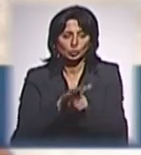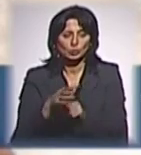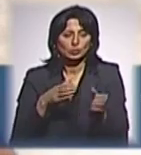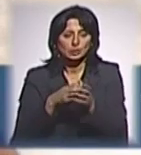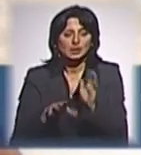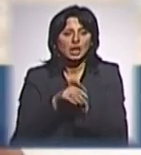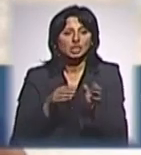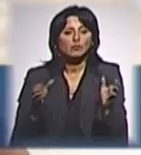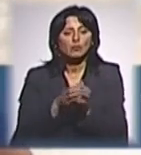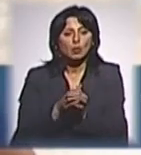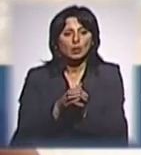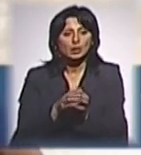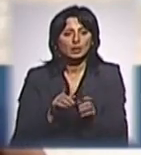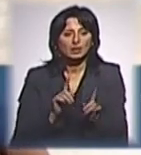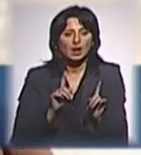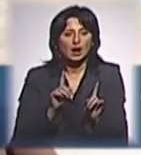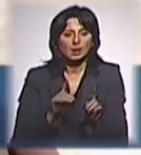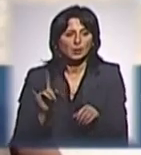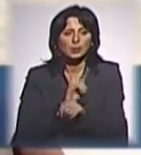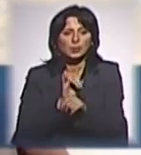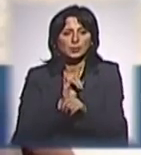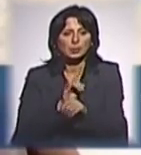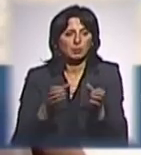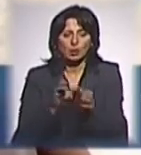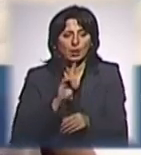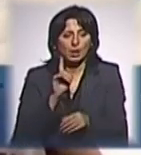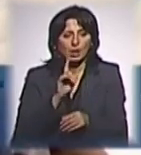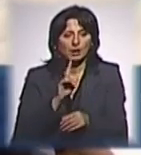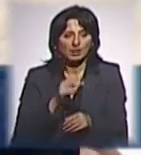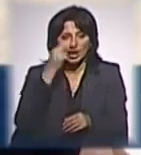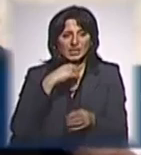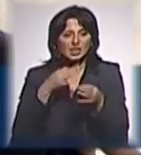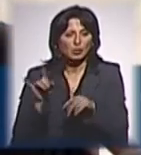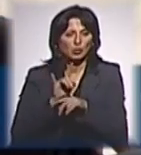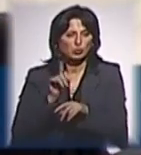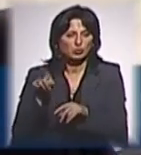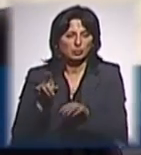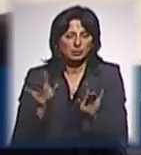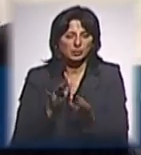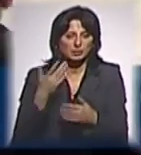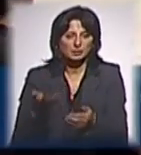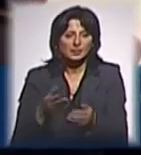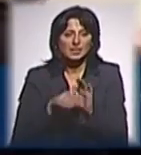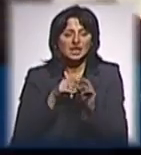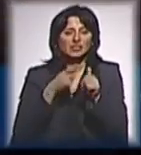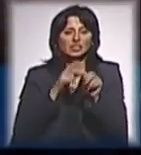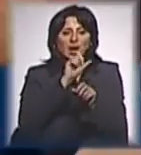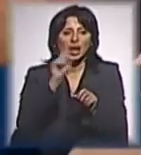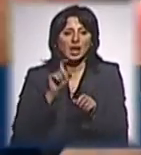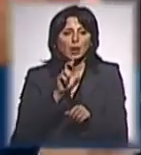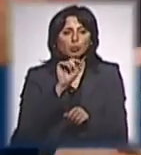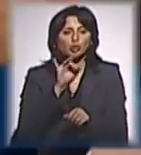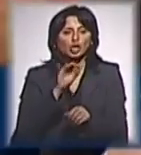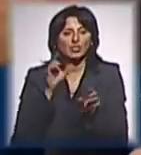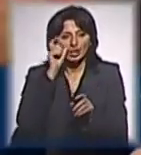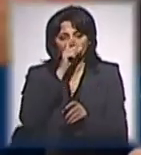ბლოკი, საარჩევნო ბლოკი და არა ისეთი ფსევდო ბლოკები, რომელიც არის, როგორიც არის ქრისტიან-დემოკრატიული მოძრაობა და რომლის საარჩევნო სახელია